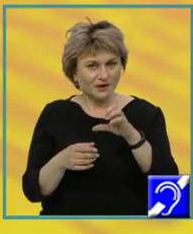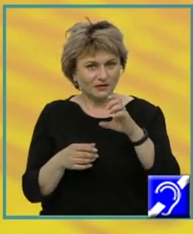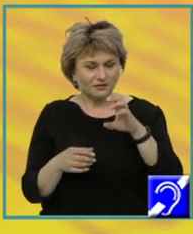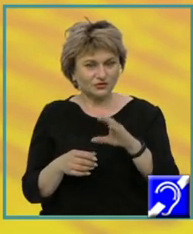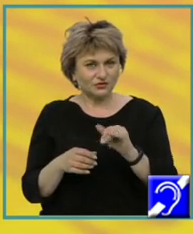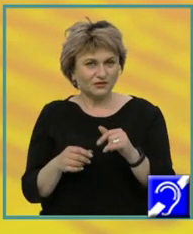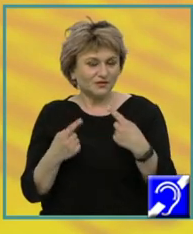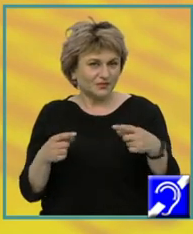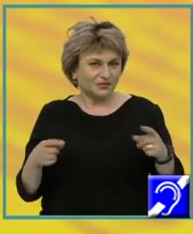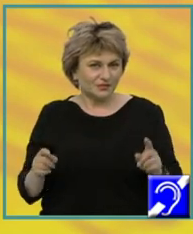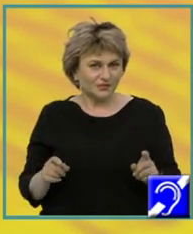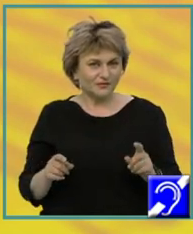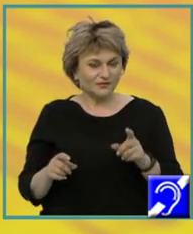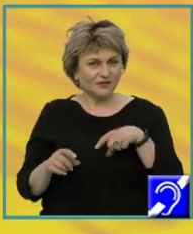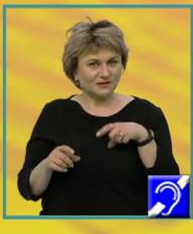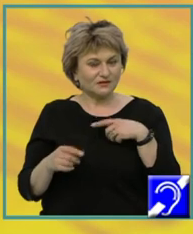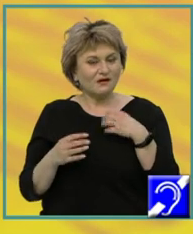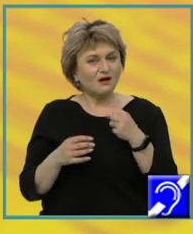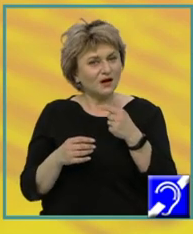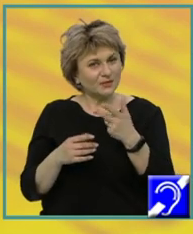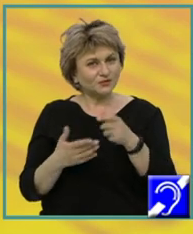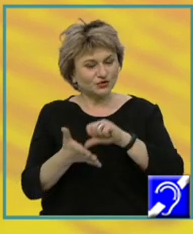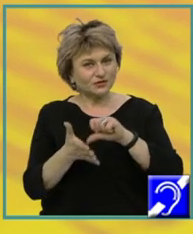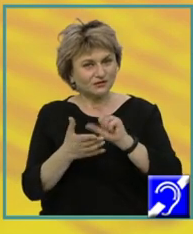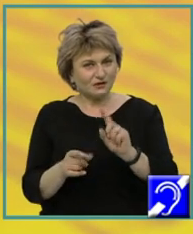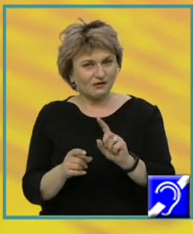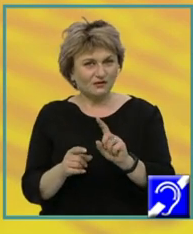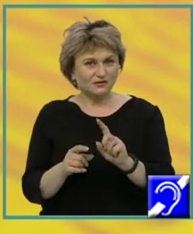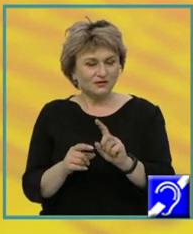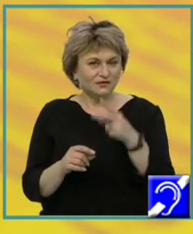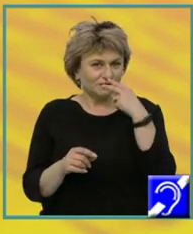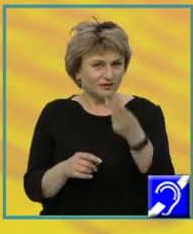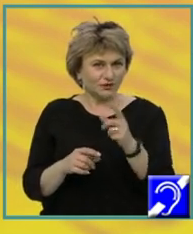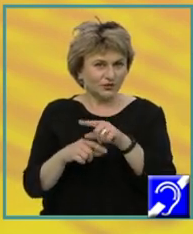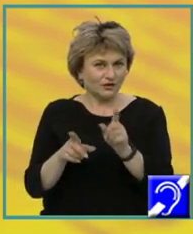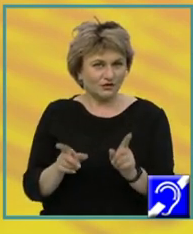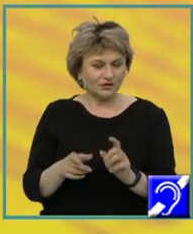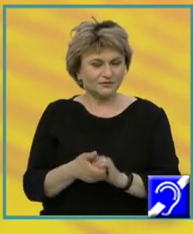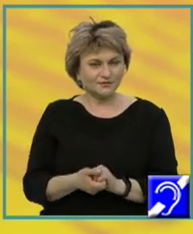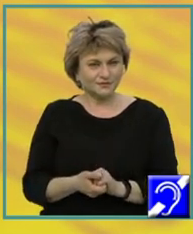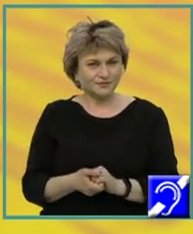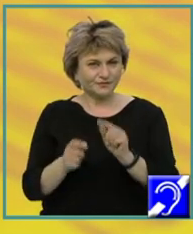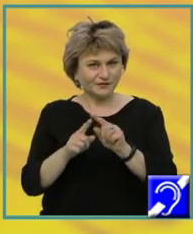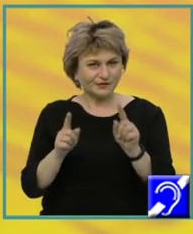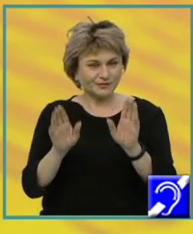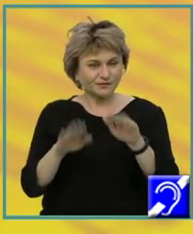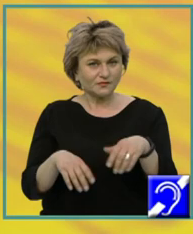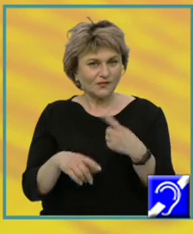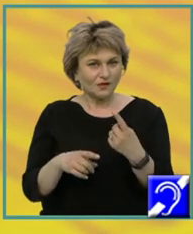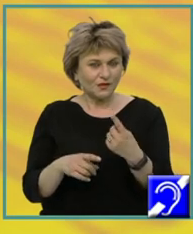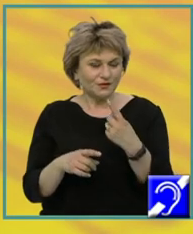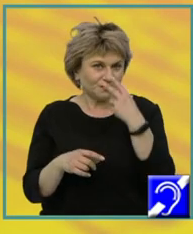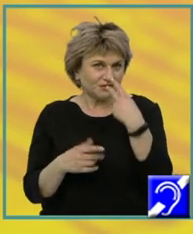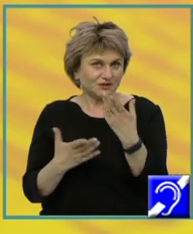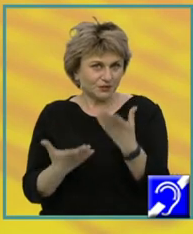diversitatea pe elementul central al viziunii lor fiecare are un vis e o